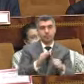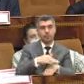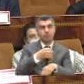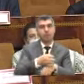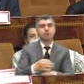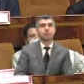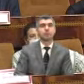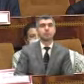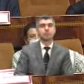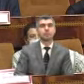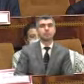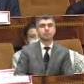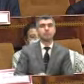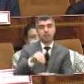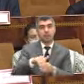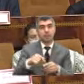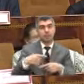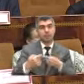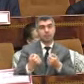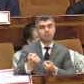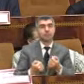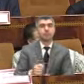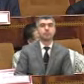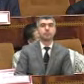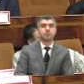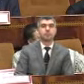نعود إلى فريق الأصالة والمعاصرة. سيد النائب،